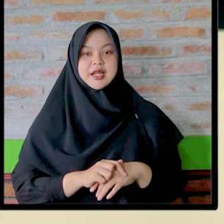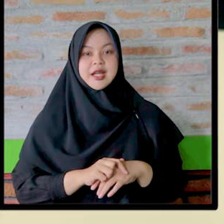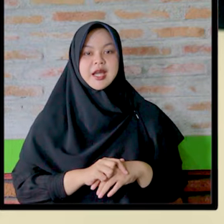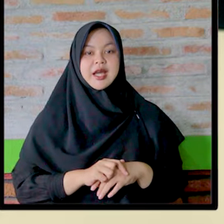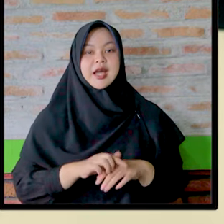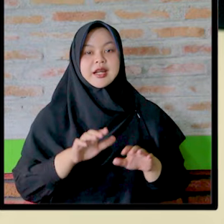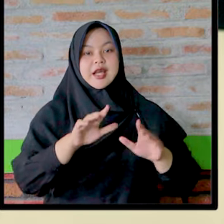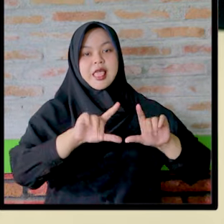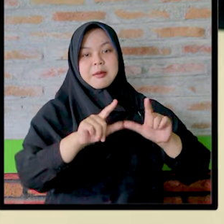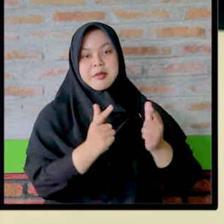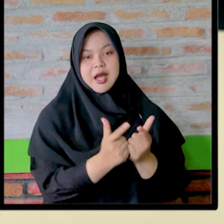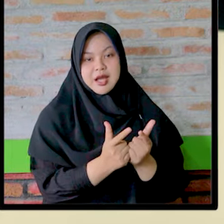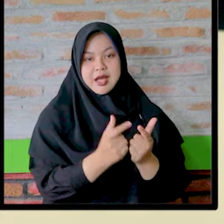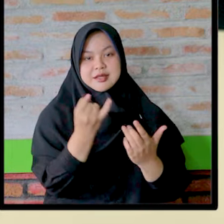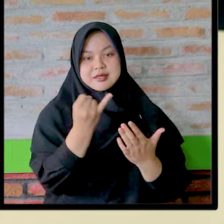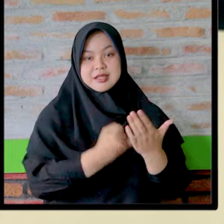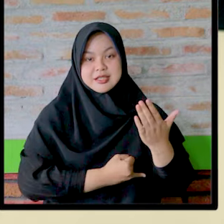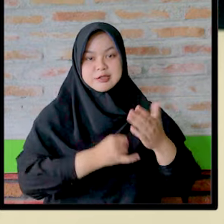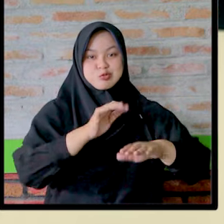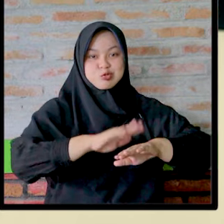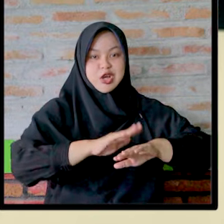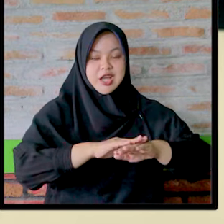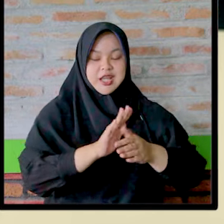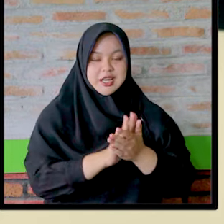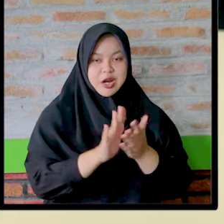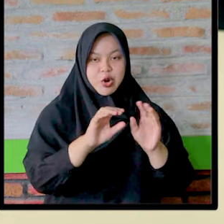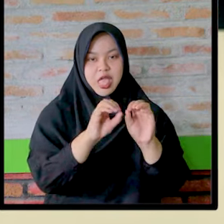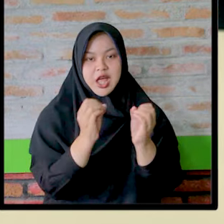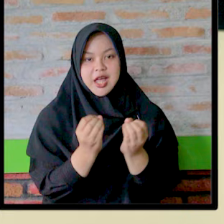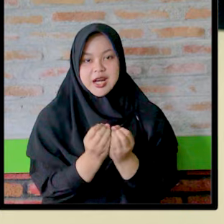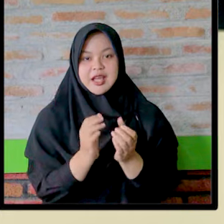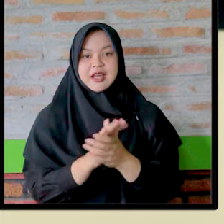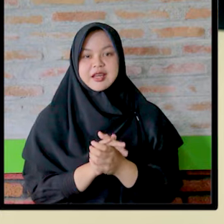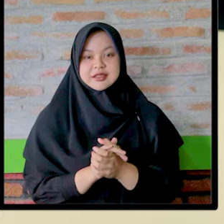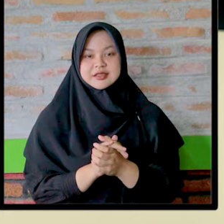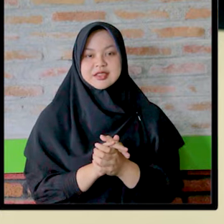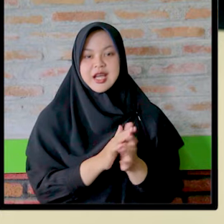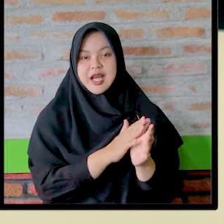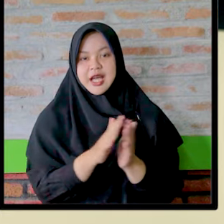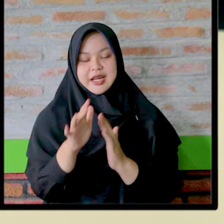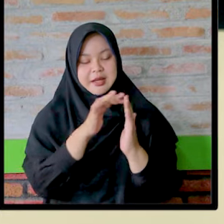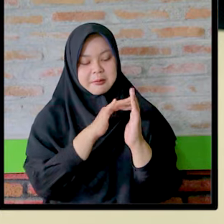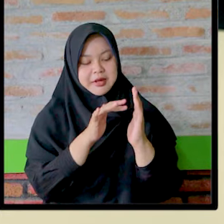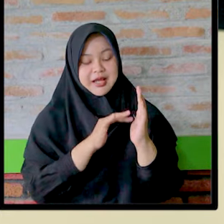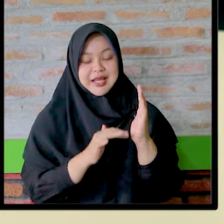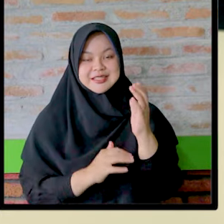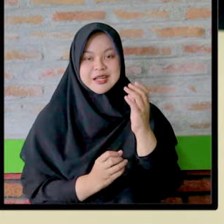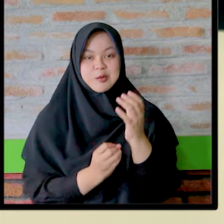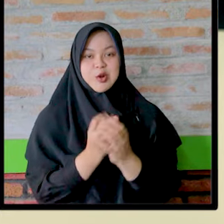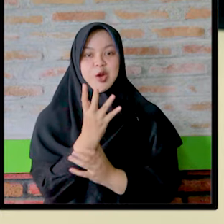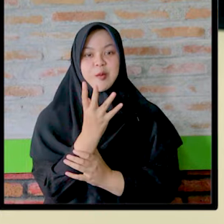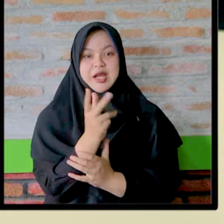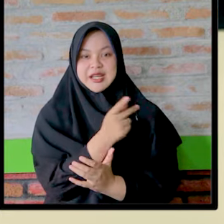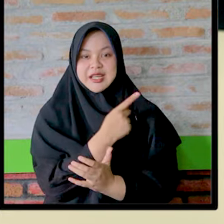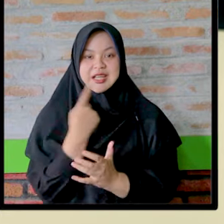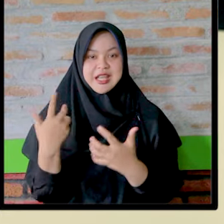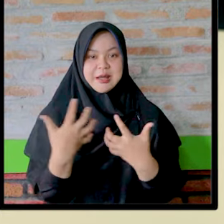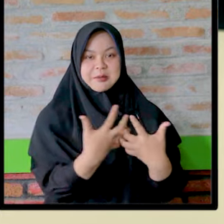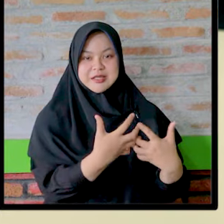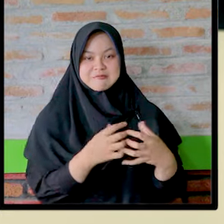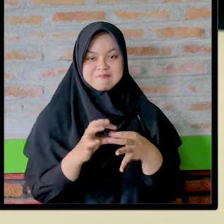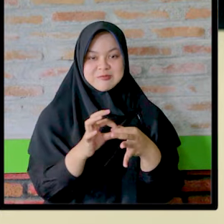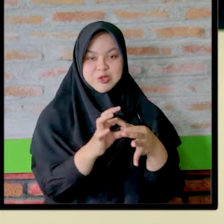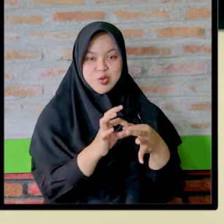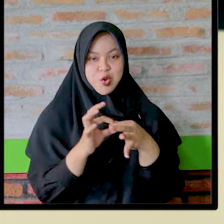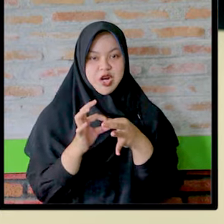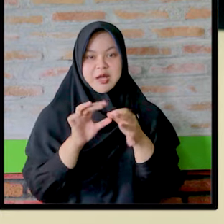Olahraga itu kemudian juga adalah pengkajian dan pengembangan Jadi kami Sinergi dengan berbagai